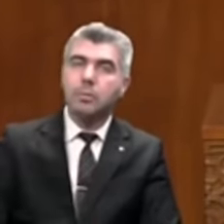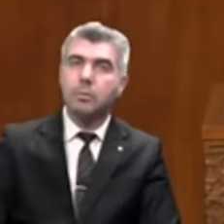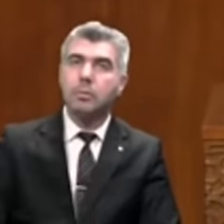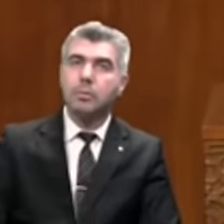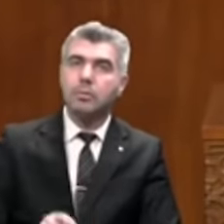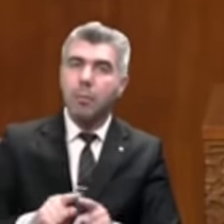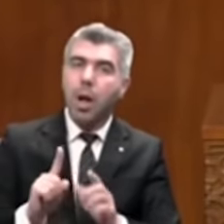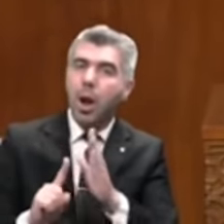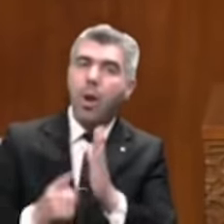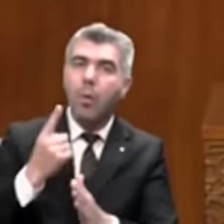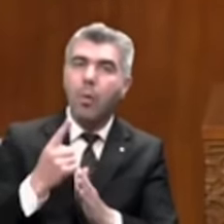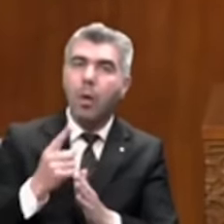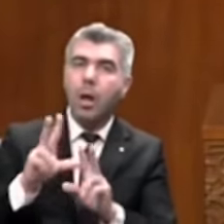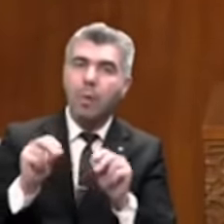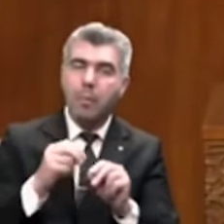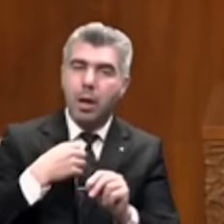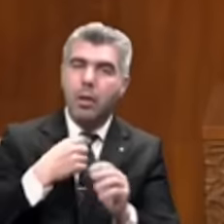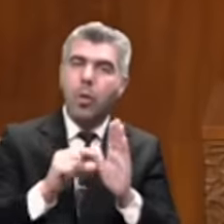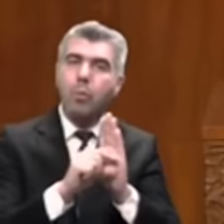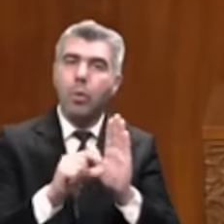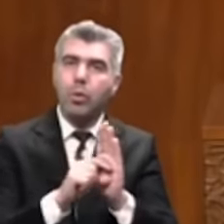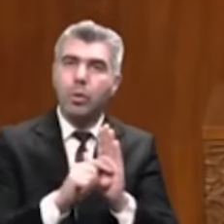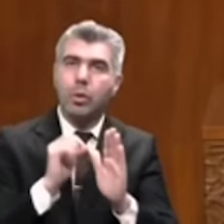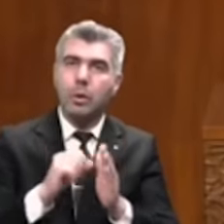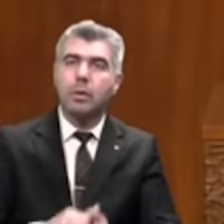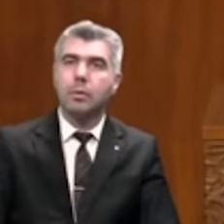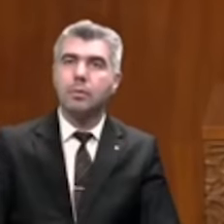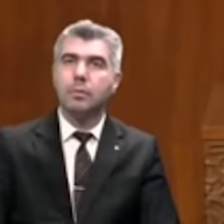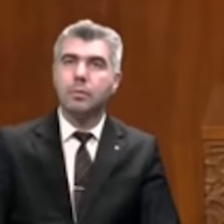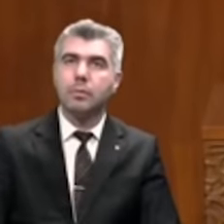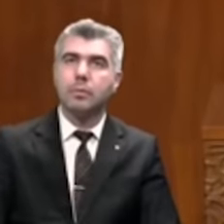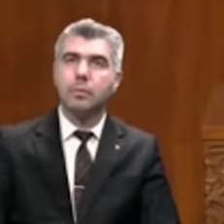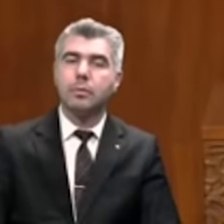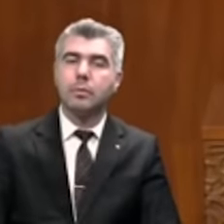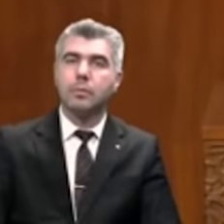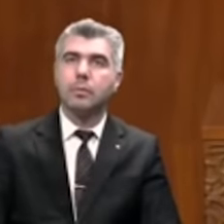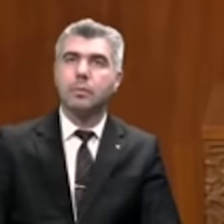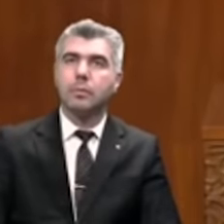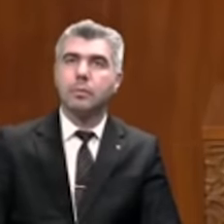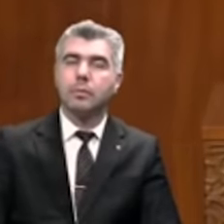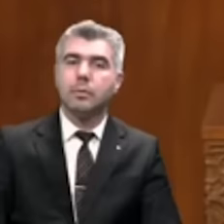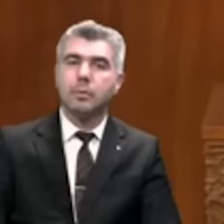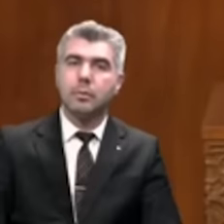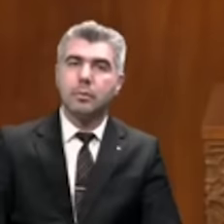فريمون اكسيبسيونيل. ونزيدكم الموضوع الثالث الاخر اللي غادي نتكلم عليه.